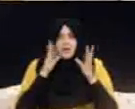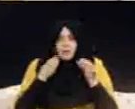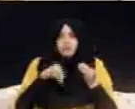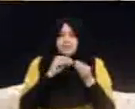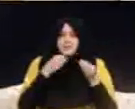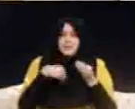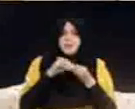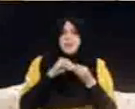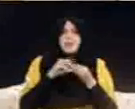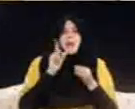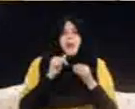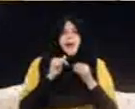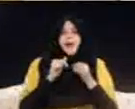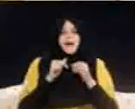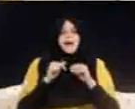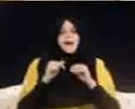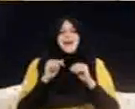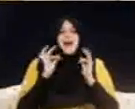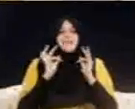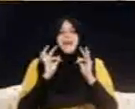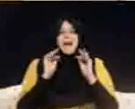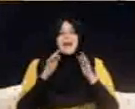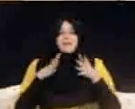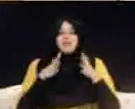الضحى، كان الرواتب المتعلقة